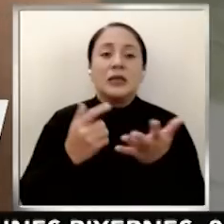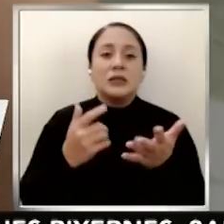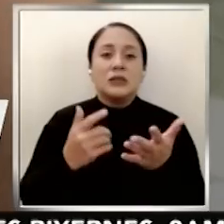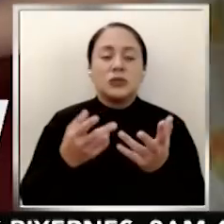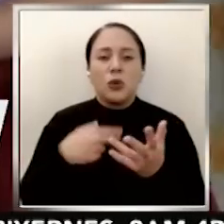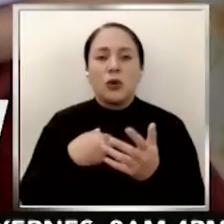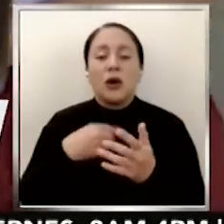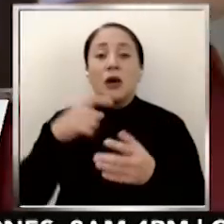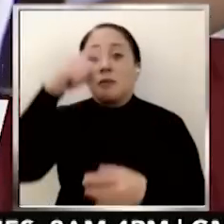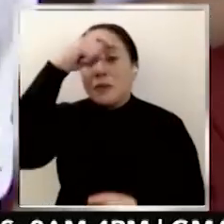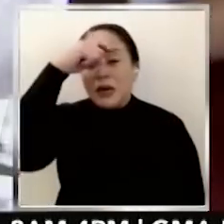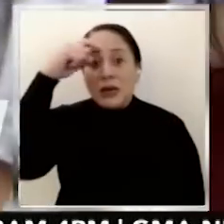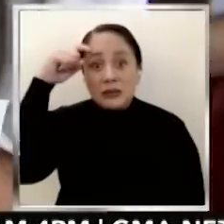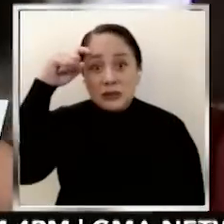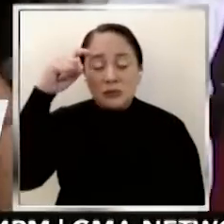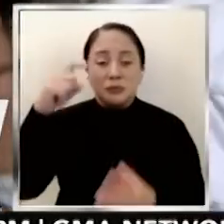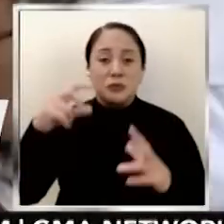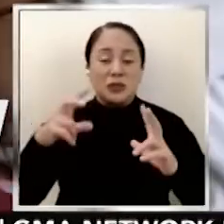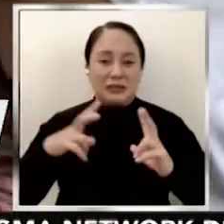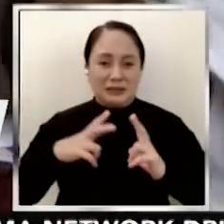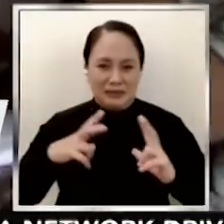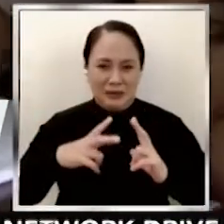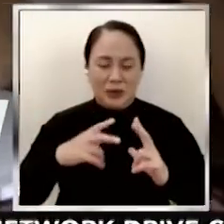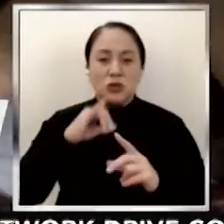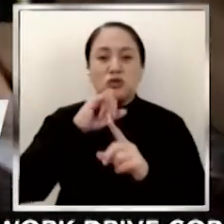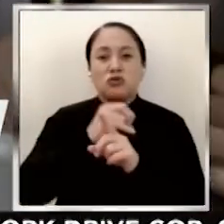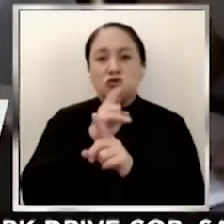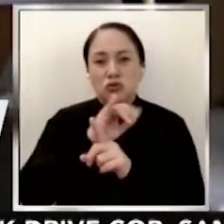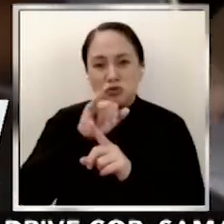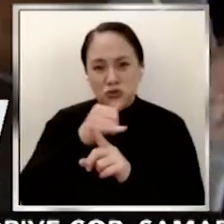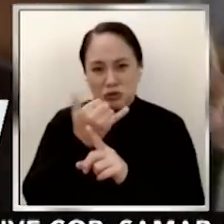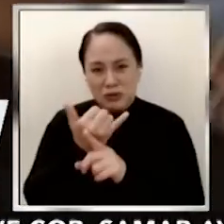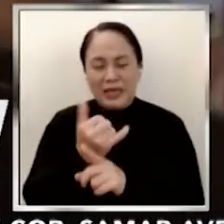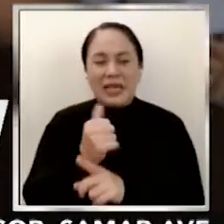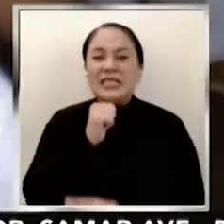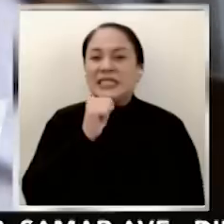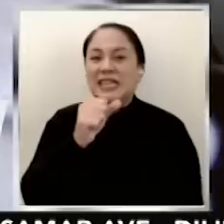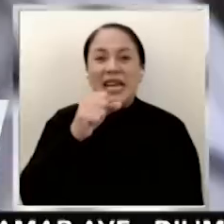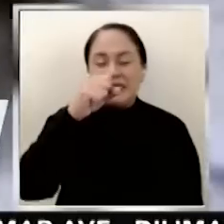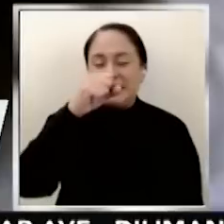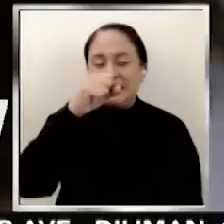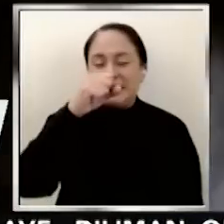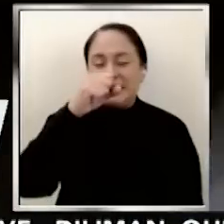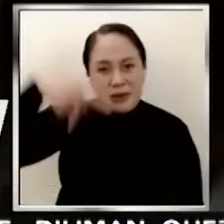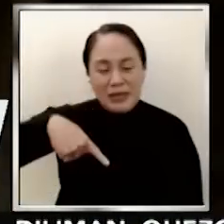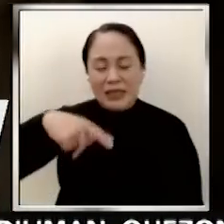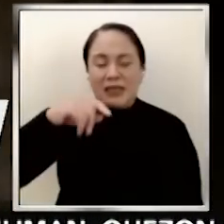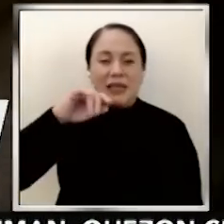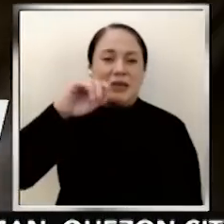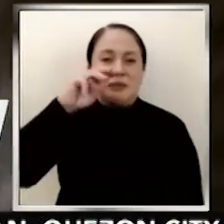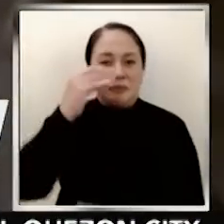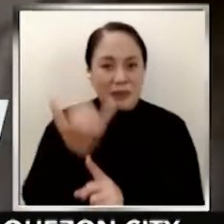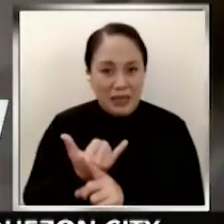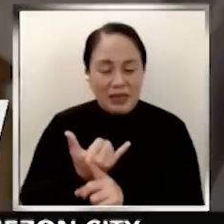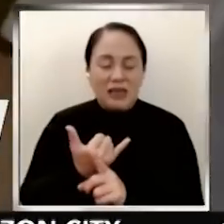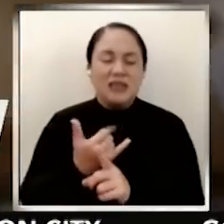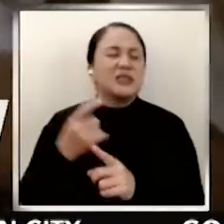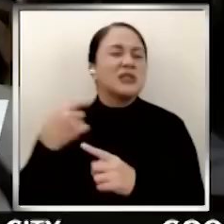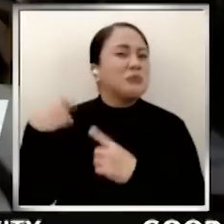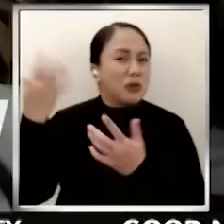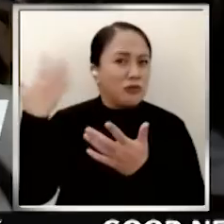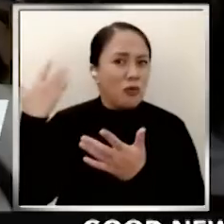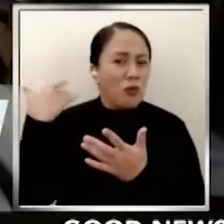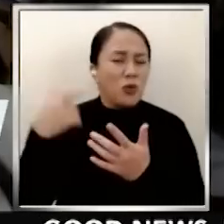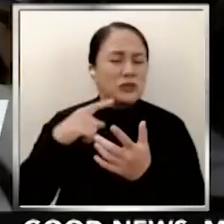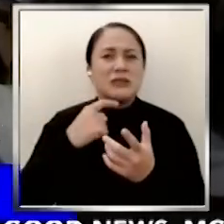ng mga estudyante sa buwan ng Hunyo at Hulyo sa halip na Abril at Mayo. Pero bago nito, matagal nang usapin ang pagbabago sa class